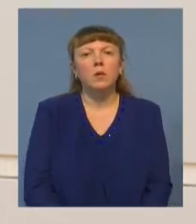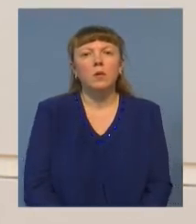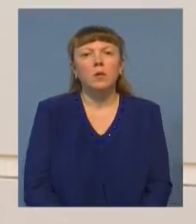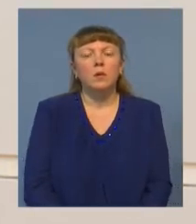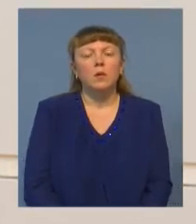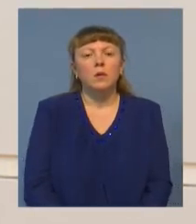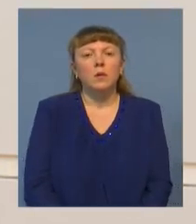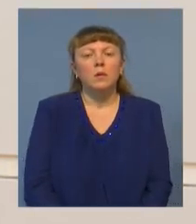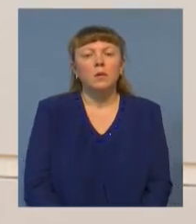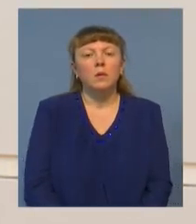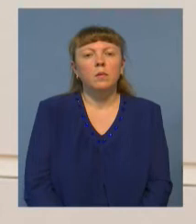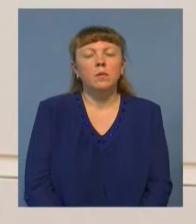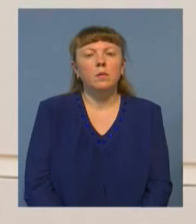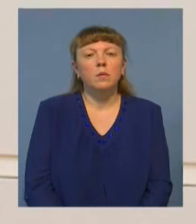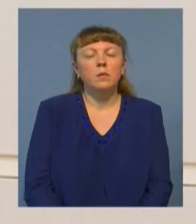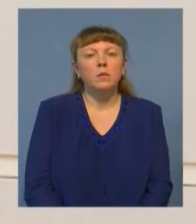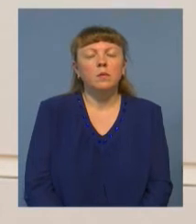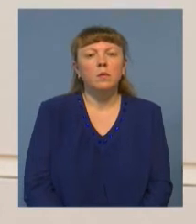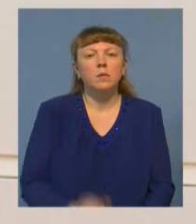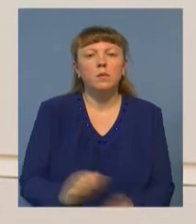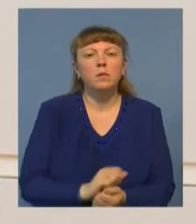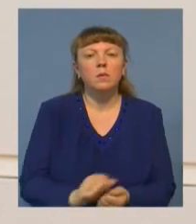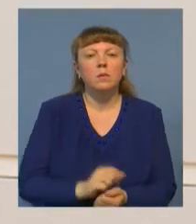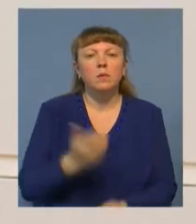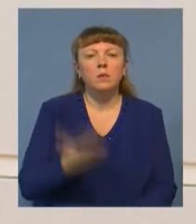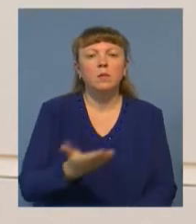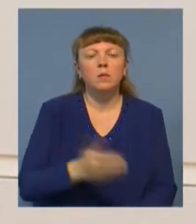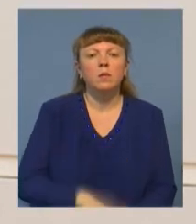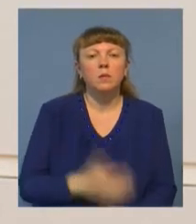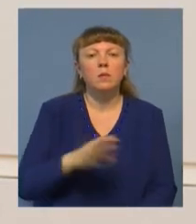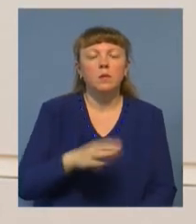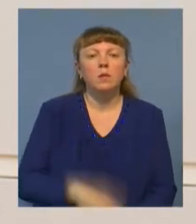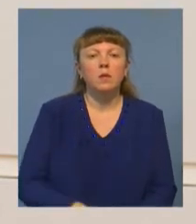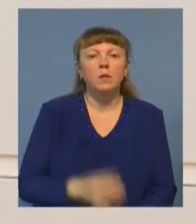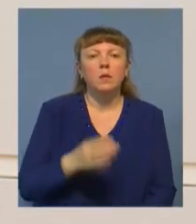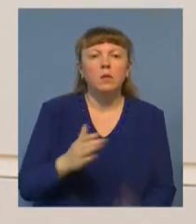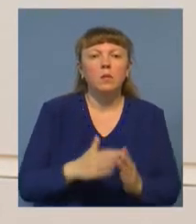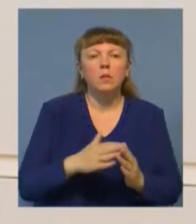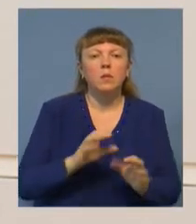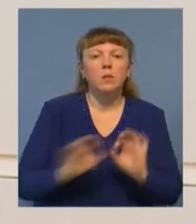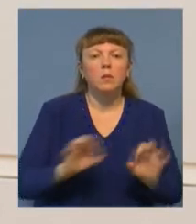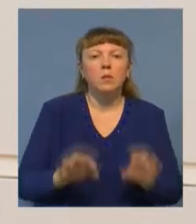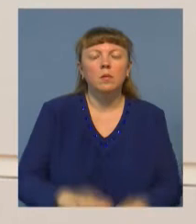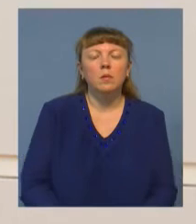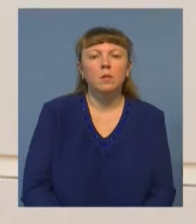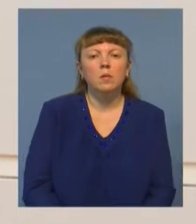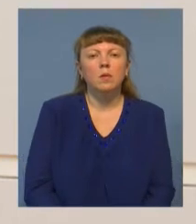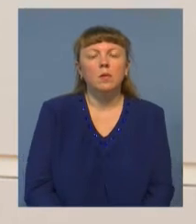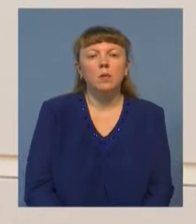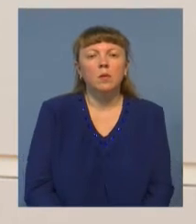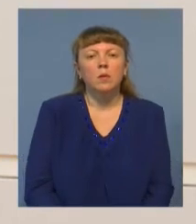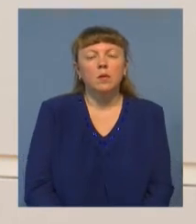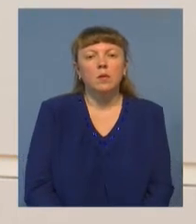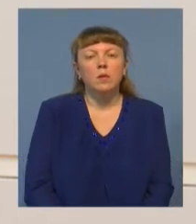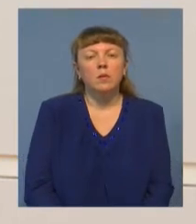факт. Факт наличия документов, подтверждающих владение, распоряжение имуществом, да, да, то есть дан объектами